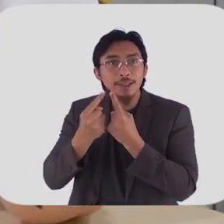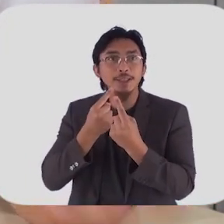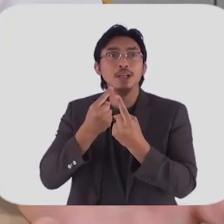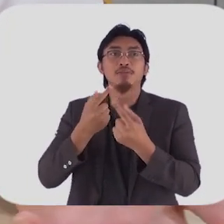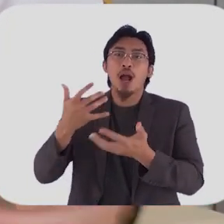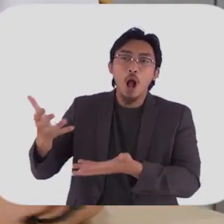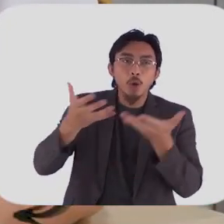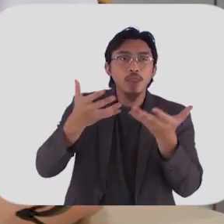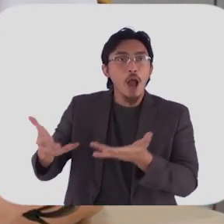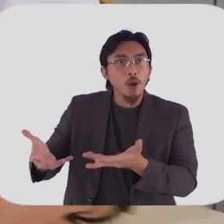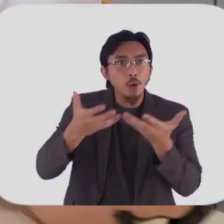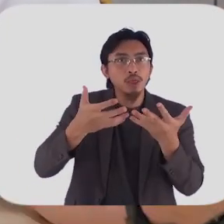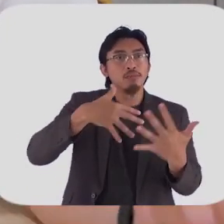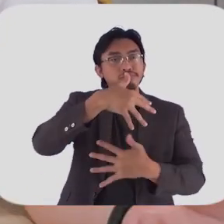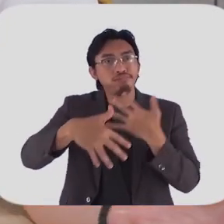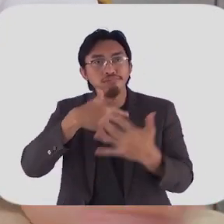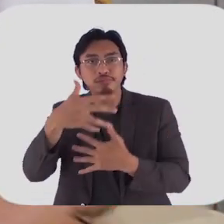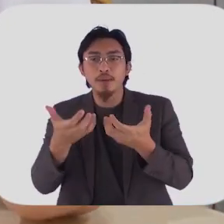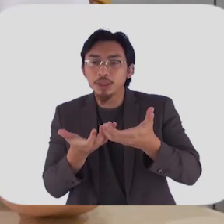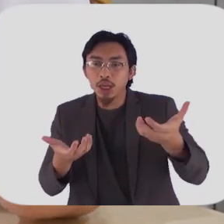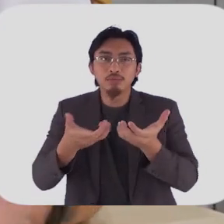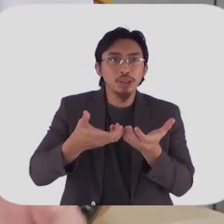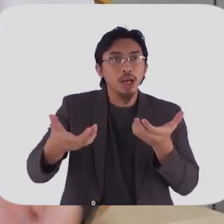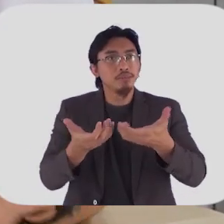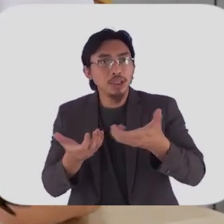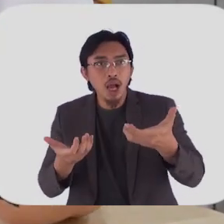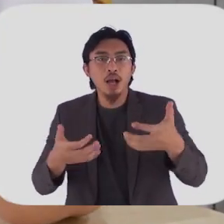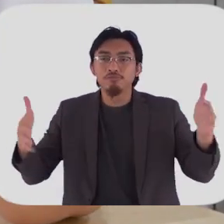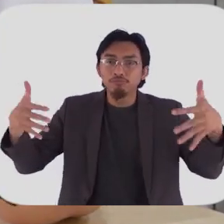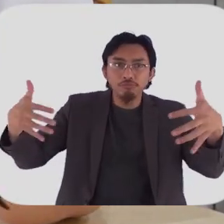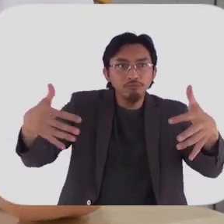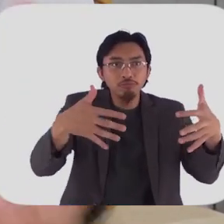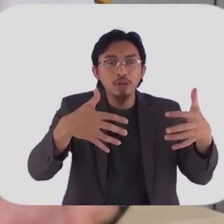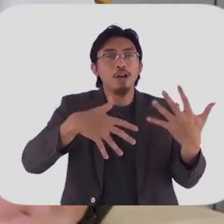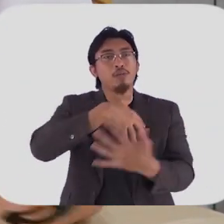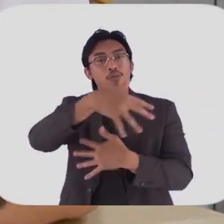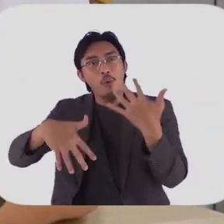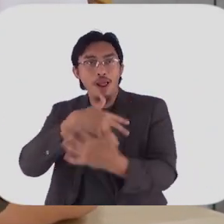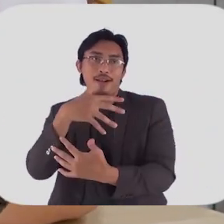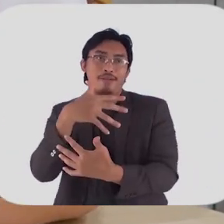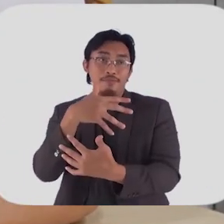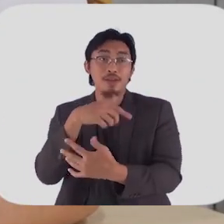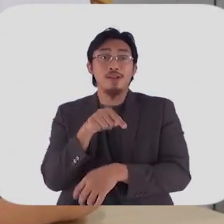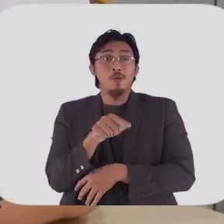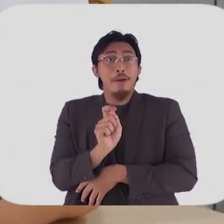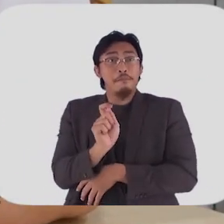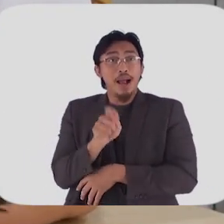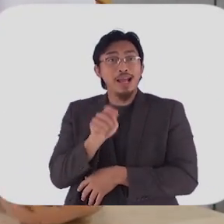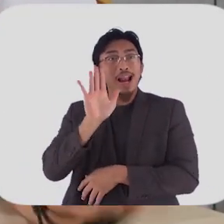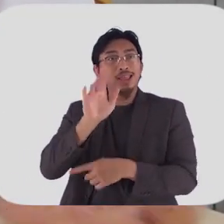education, consultancy, sampai kemudian kami lakukan pengangkutan, pemilahan, dan juga pemanfaatan atau daur